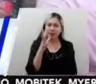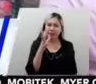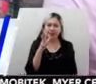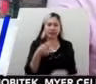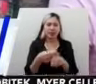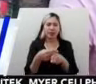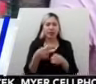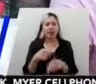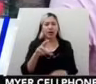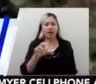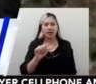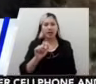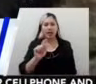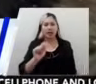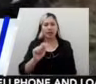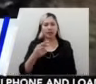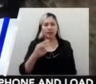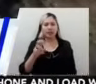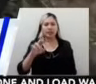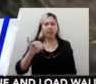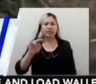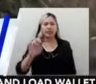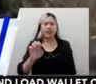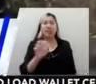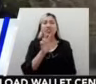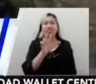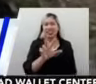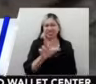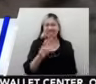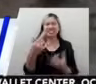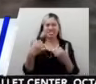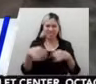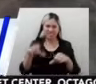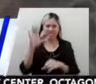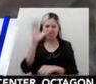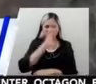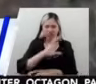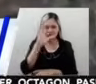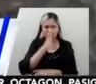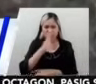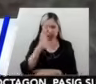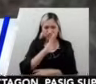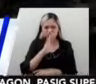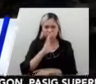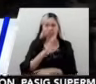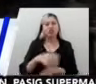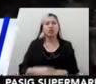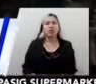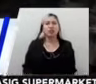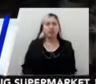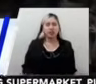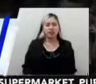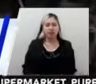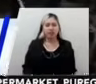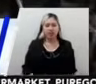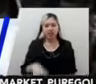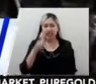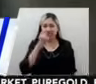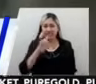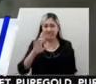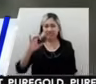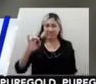pa ang hinahanap. Ang ina ni Iya na si Bernadette, bayaw na si Ray Ondes at walong taong gulang na pamangkin si